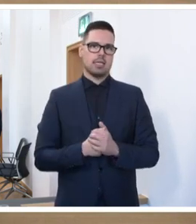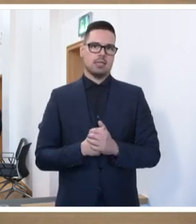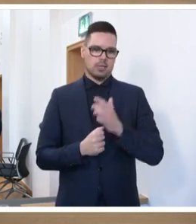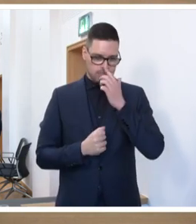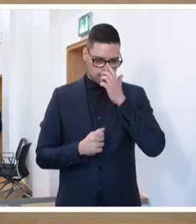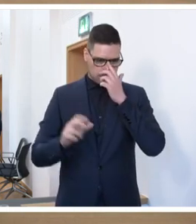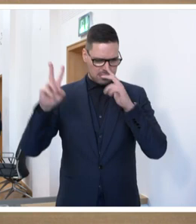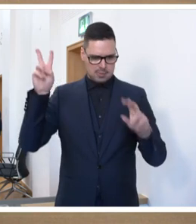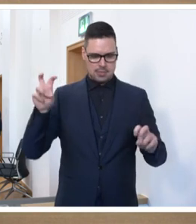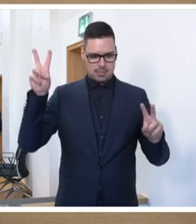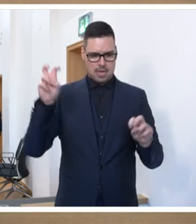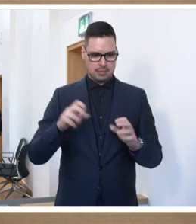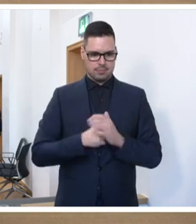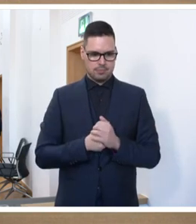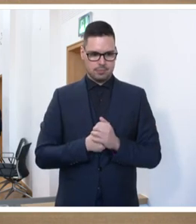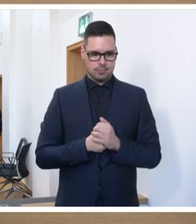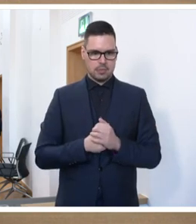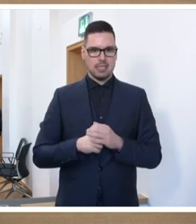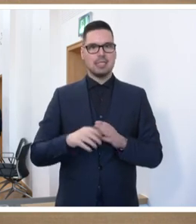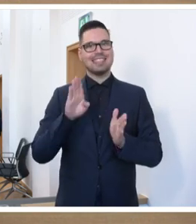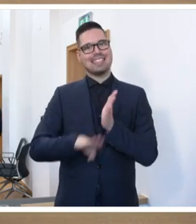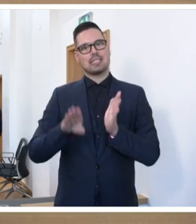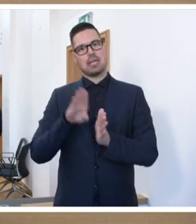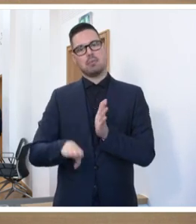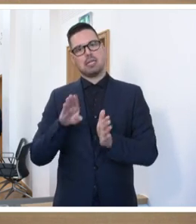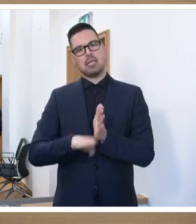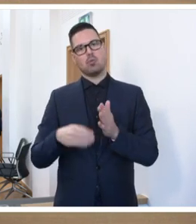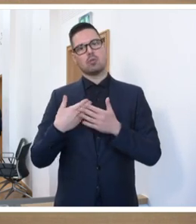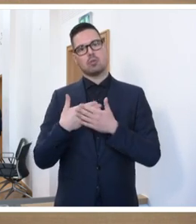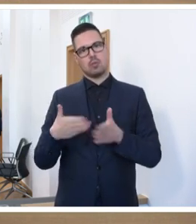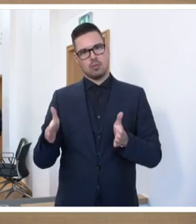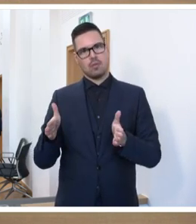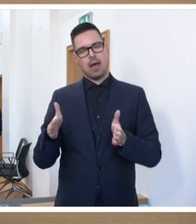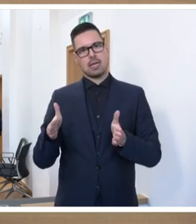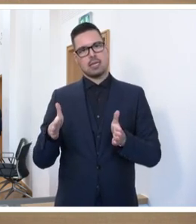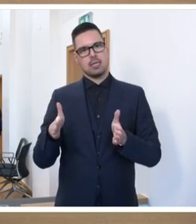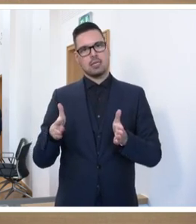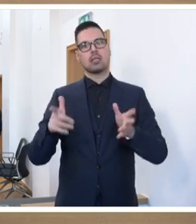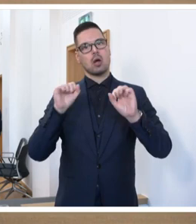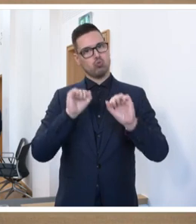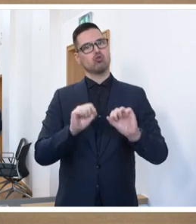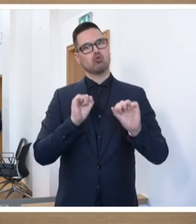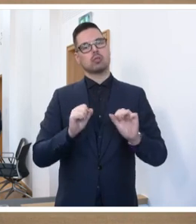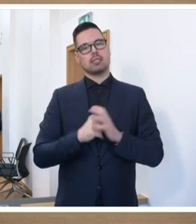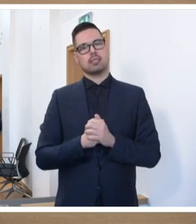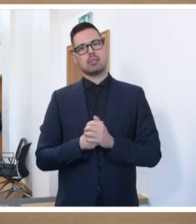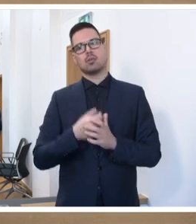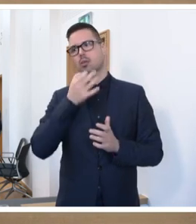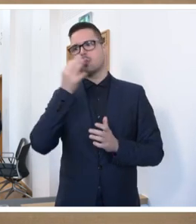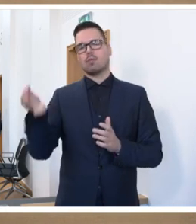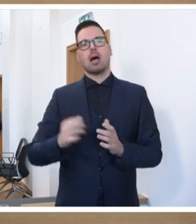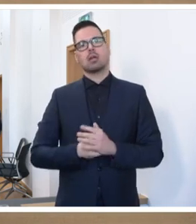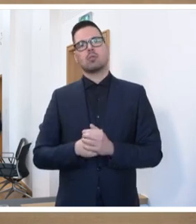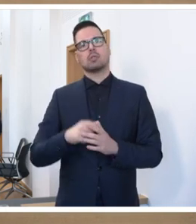ich zitiere auch hier einen Satz: Gelungene diskriminierungsfreie Integration ist gleichwohl ein Teil einer gelungenen Präventionsarbeit. Und ich stelle die Frage, ob